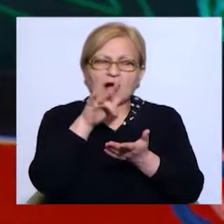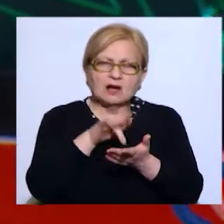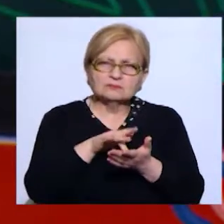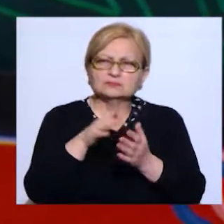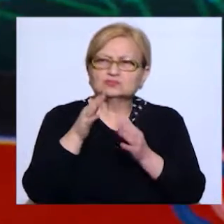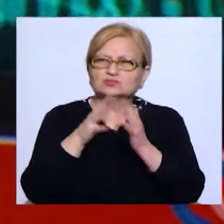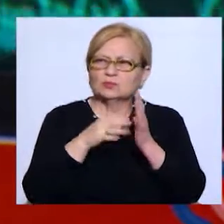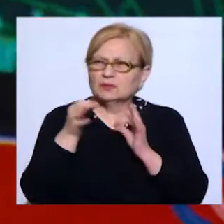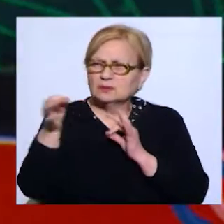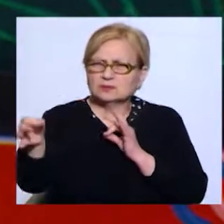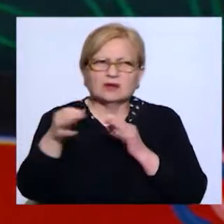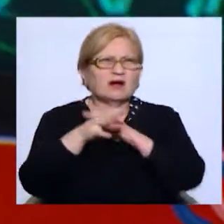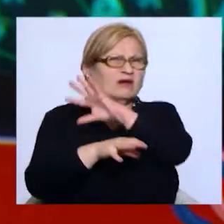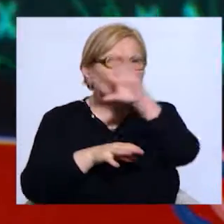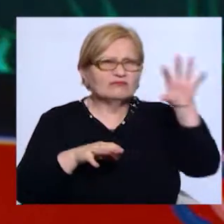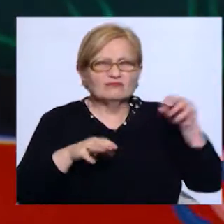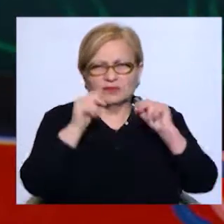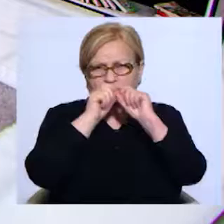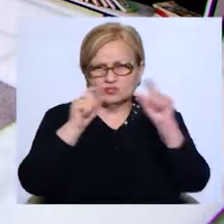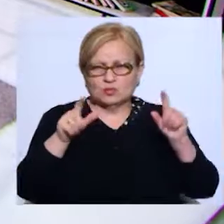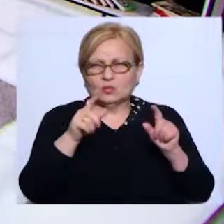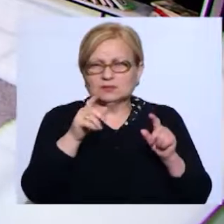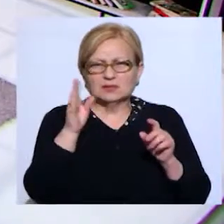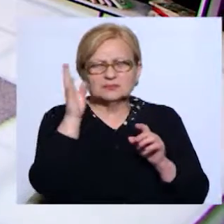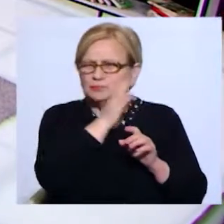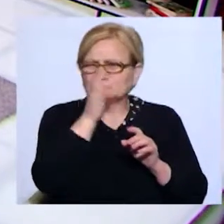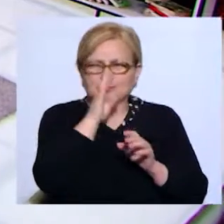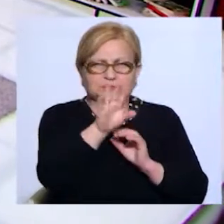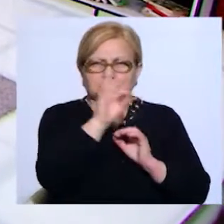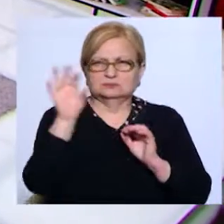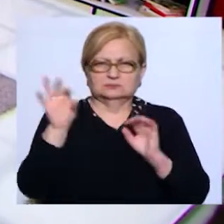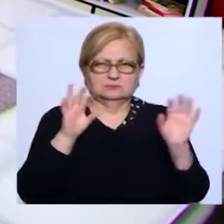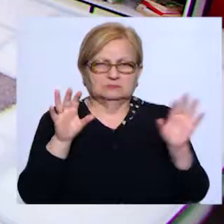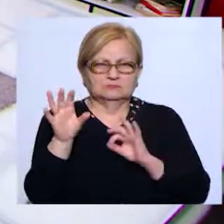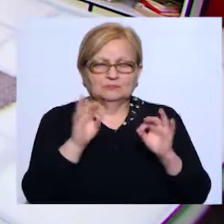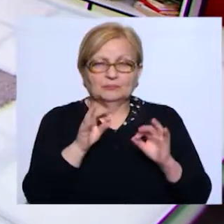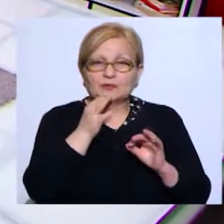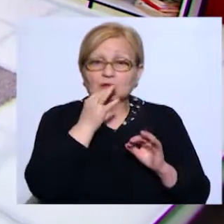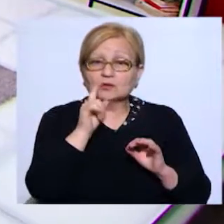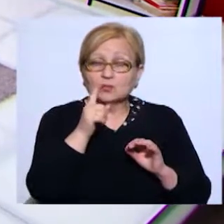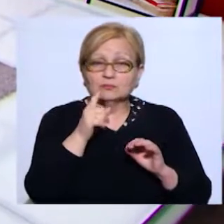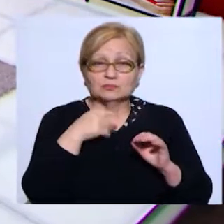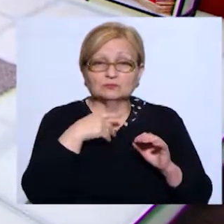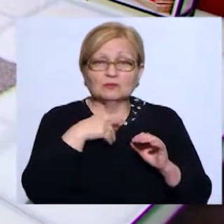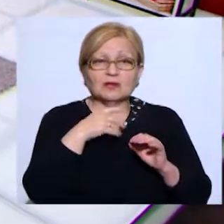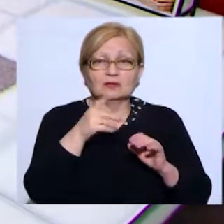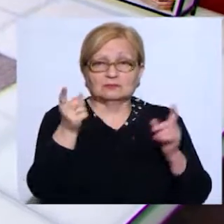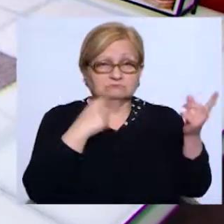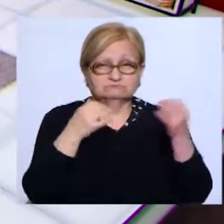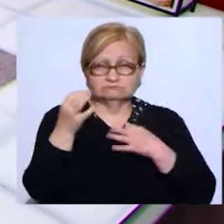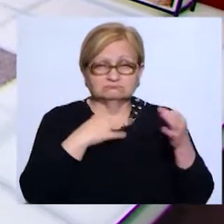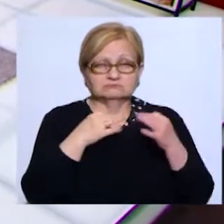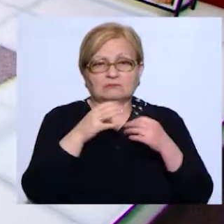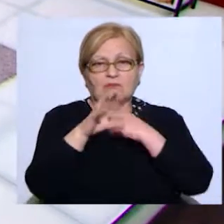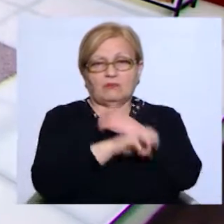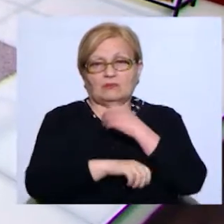რეგიონების, ყველა სკოლიდან ბავშვები ესე შემთხვევითი წესით უნდა გამოკითხო, რომ ჩემი დასკვნა იყოს რაც შეიძლება ობიექტური. აი მაგალითად,